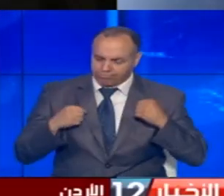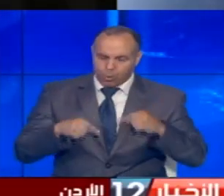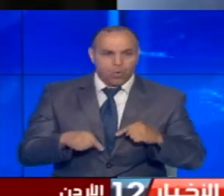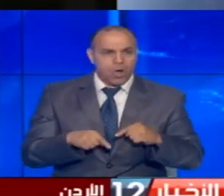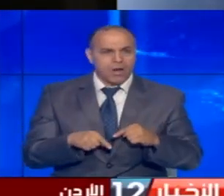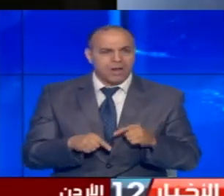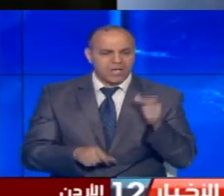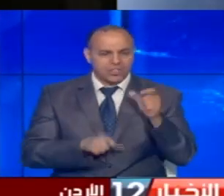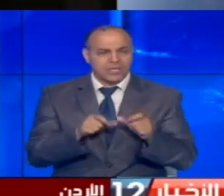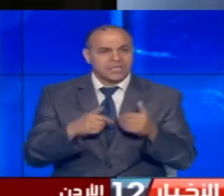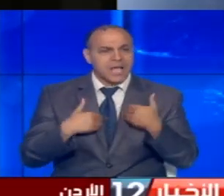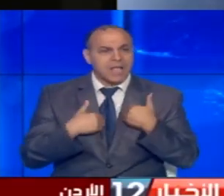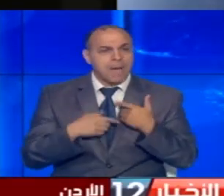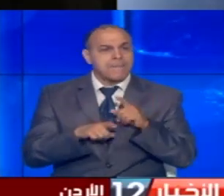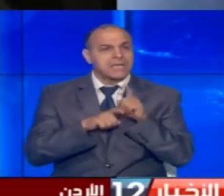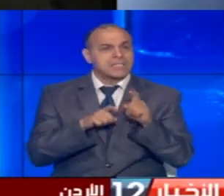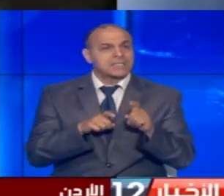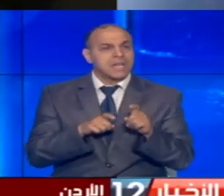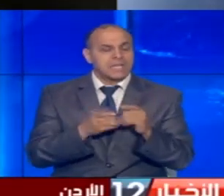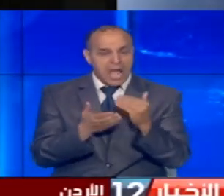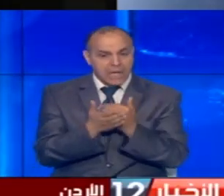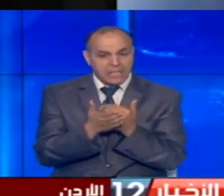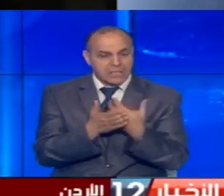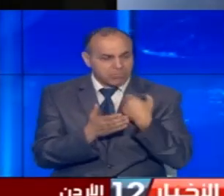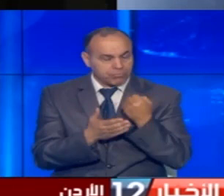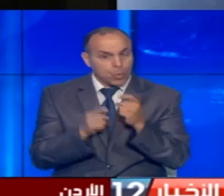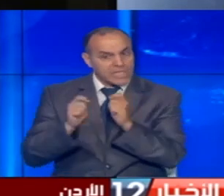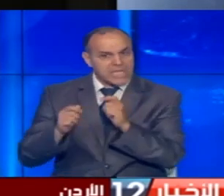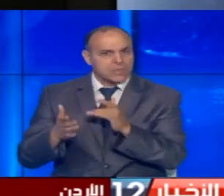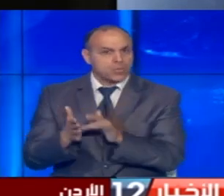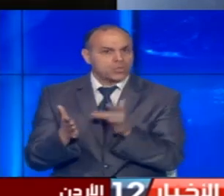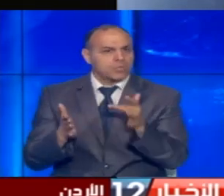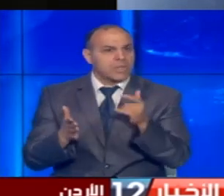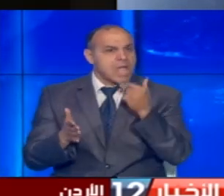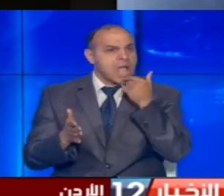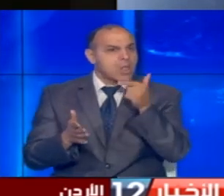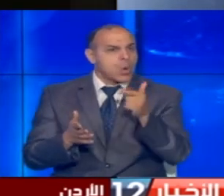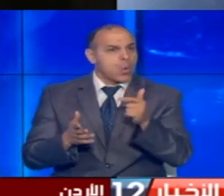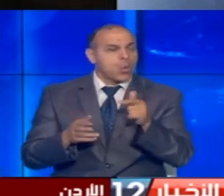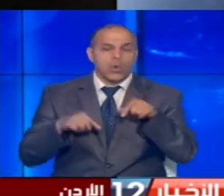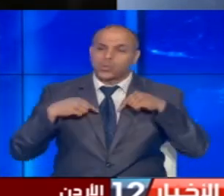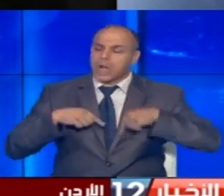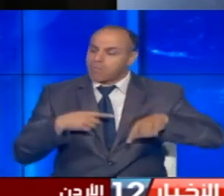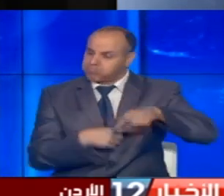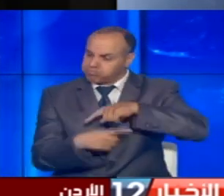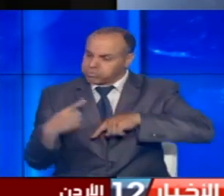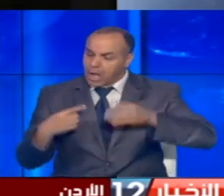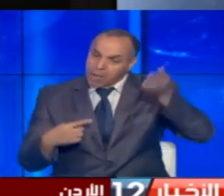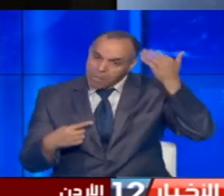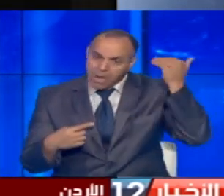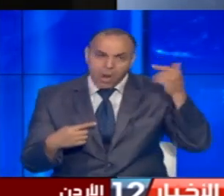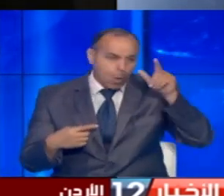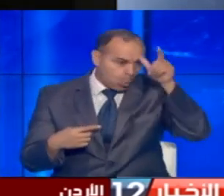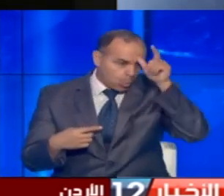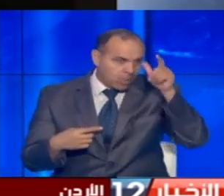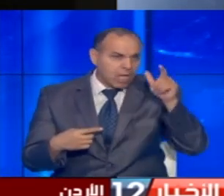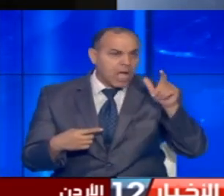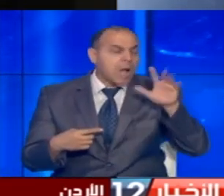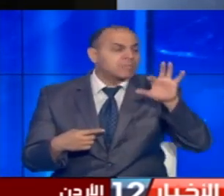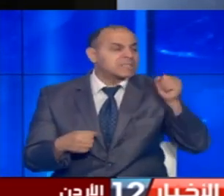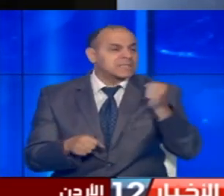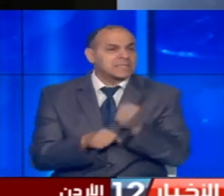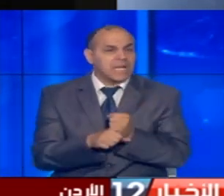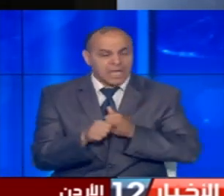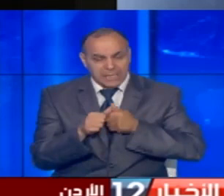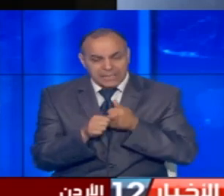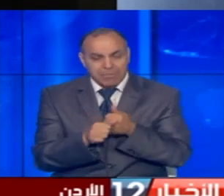مسألة أشخاص وإنما هي مسألة نهج اقتصادي وسياسي تتابعت عليه كل الحكومات التي جاءت إلى الأردن من 50 سنة، اتبعت